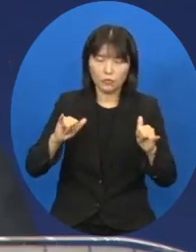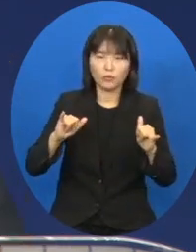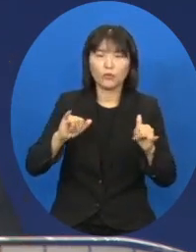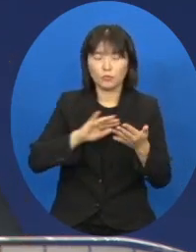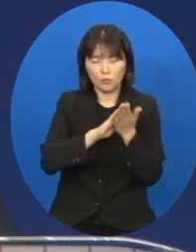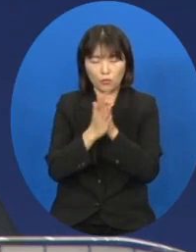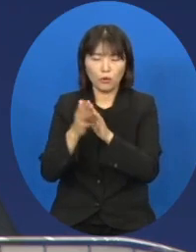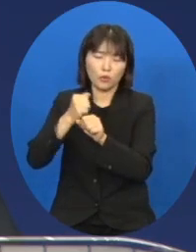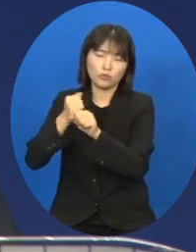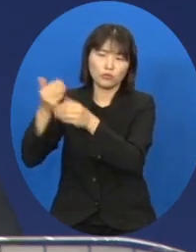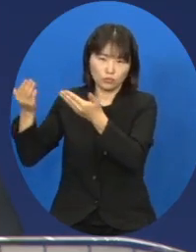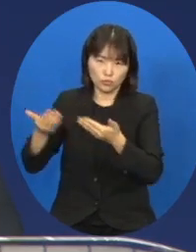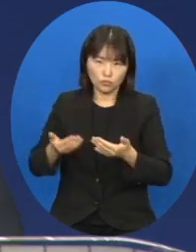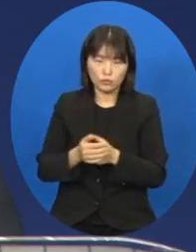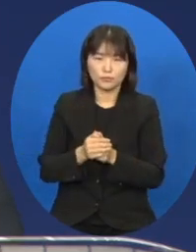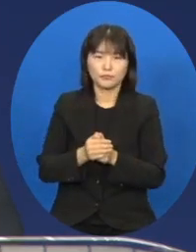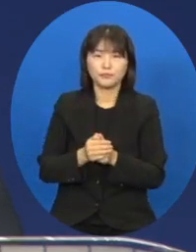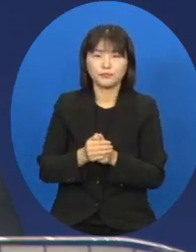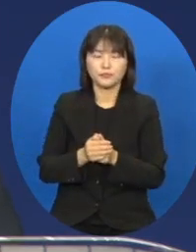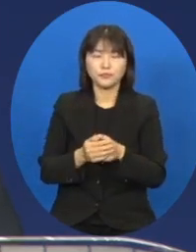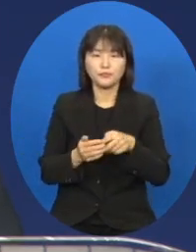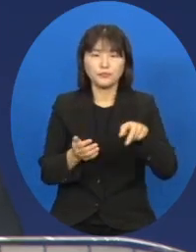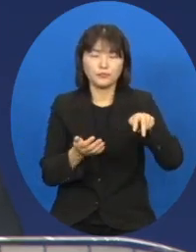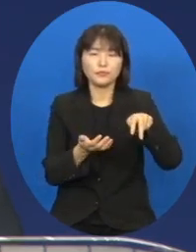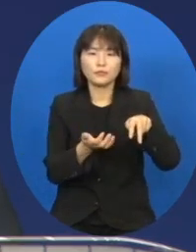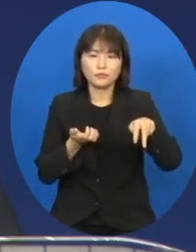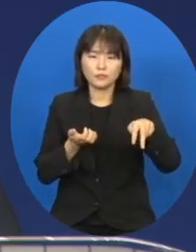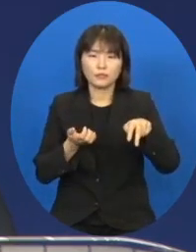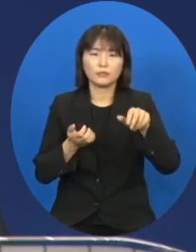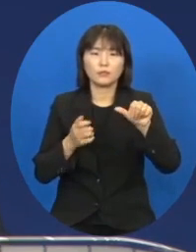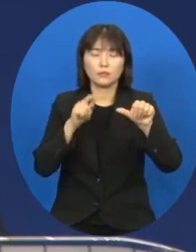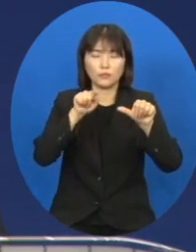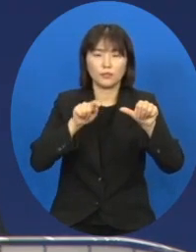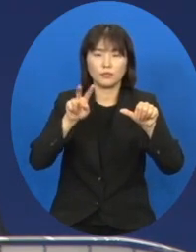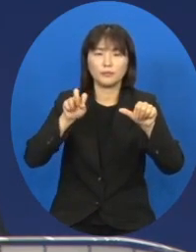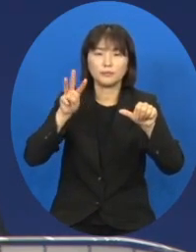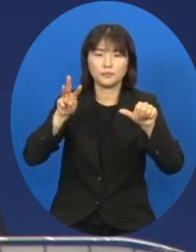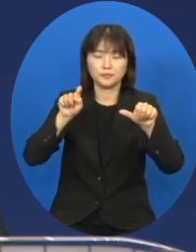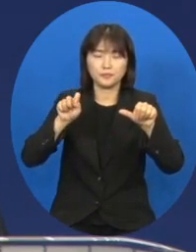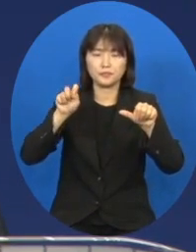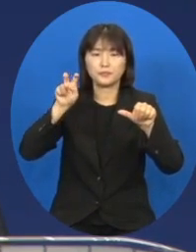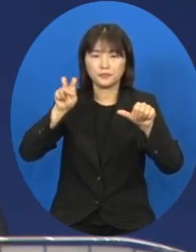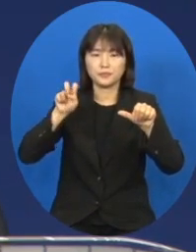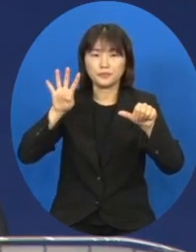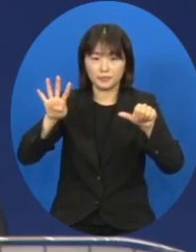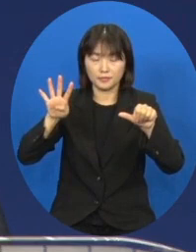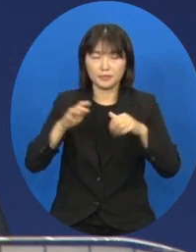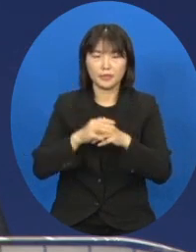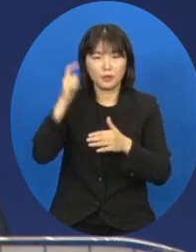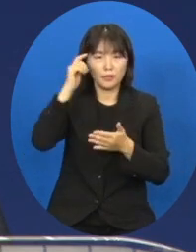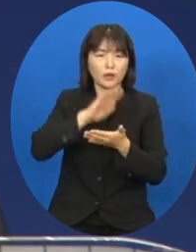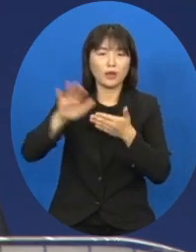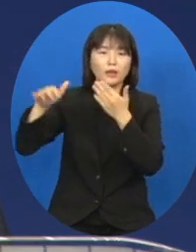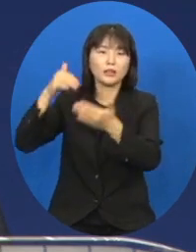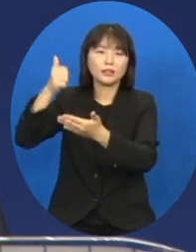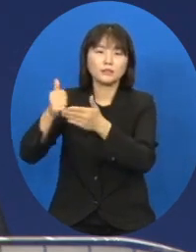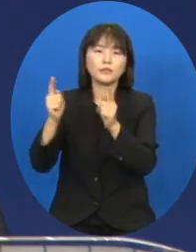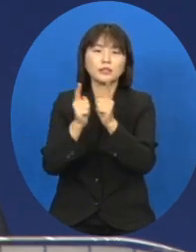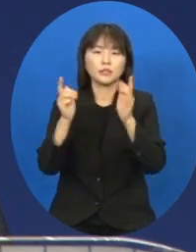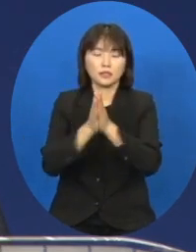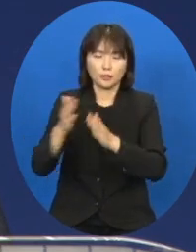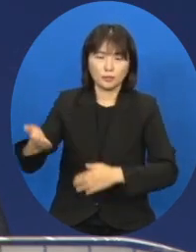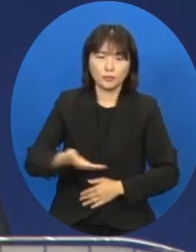데살로니가 전서 5장 23절, 24절에 이렇게 말씀했습니다. 평강의 하나님이 친히